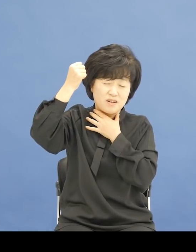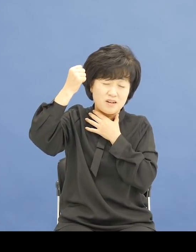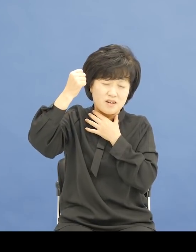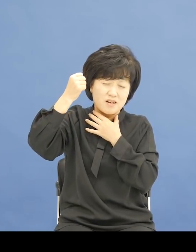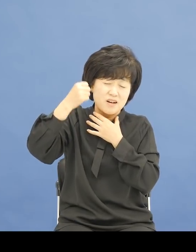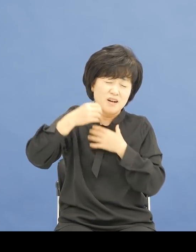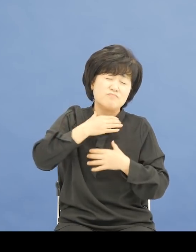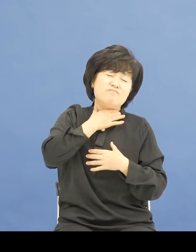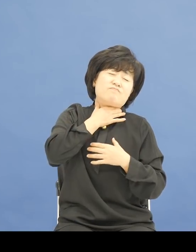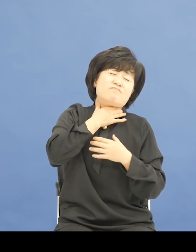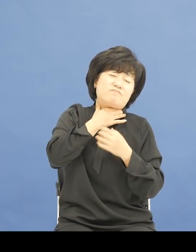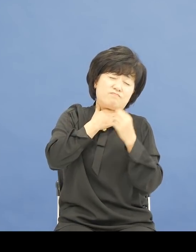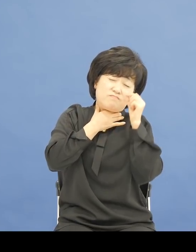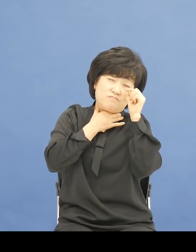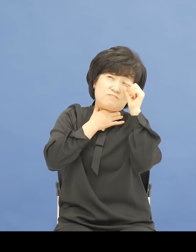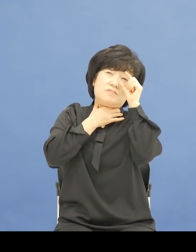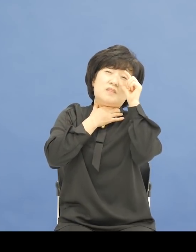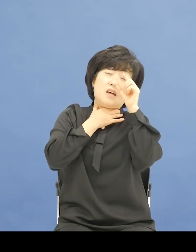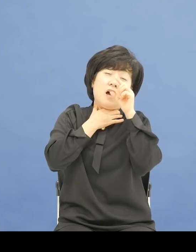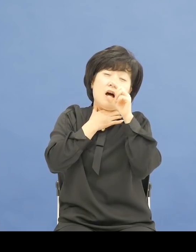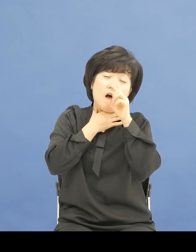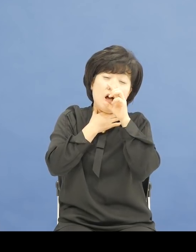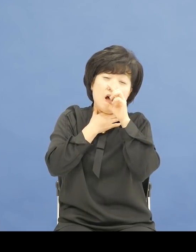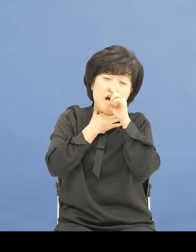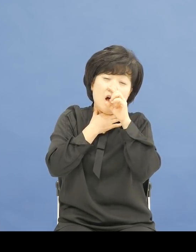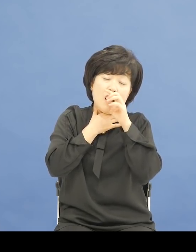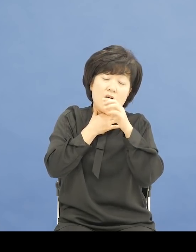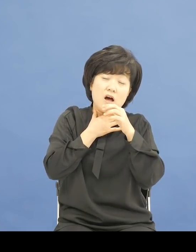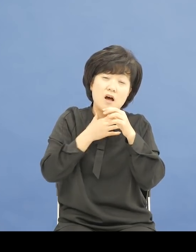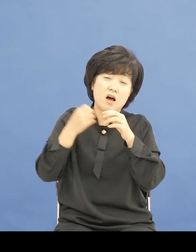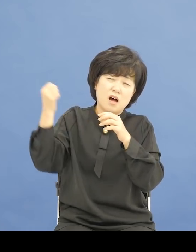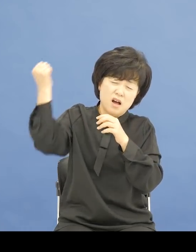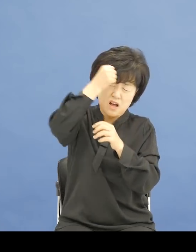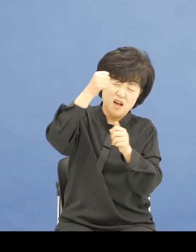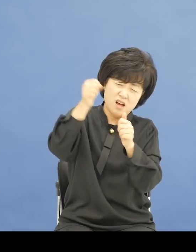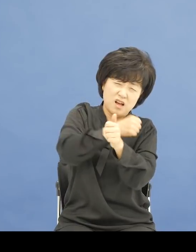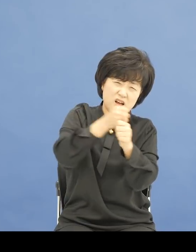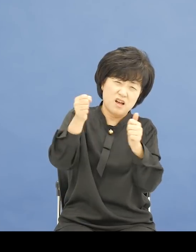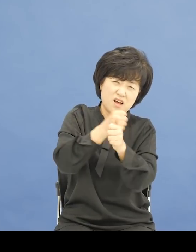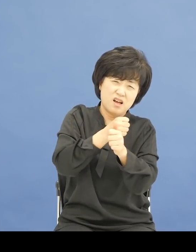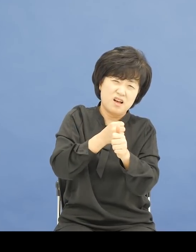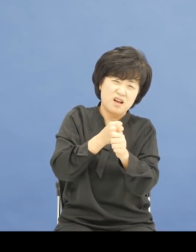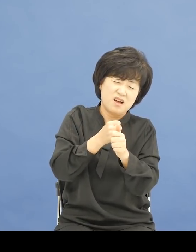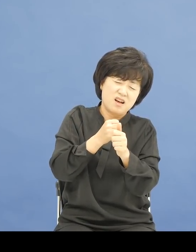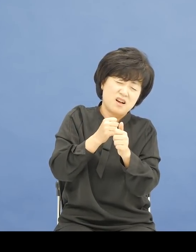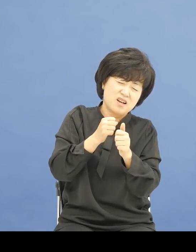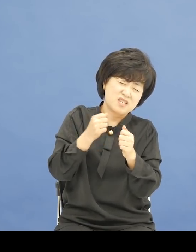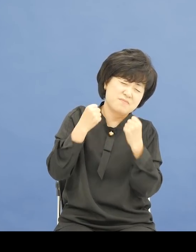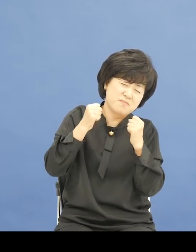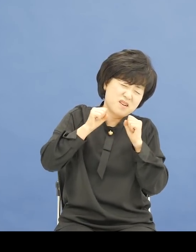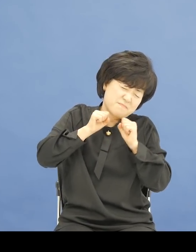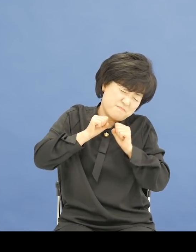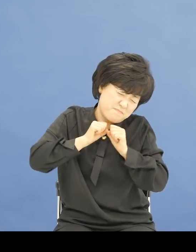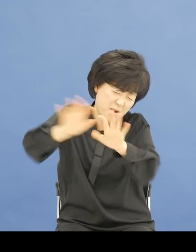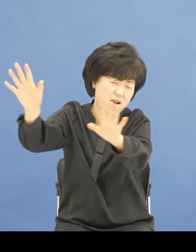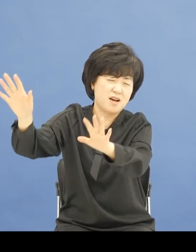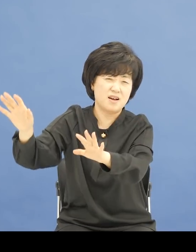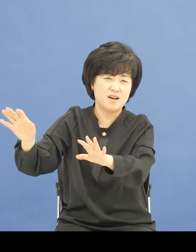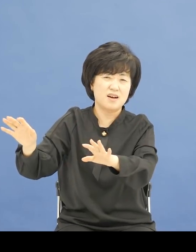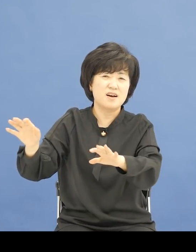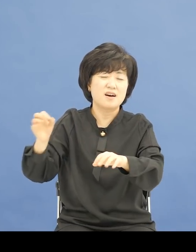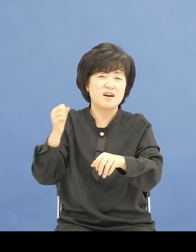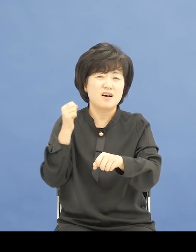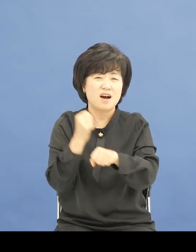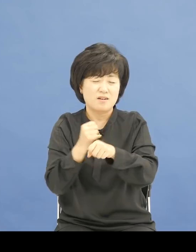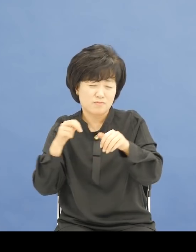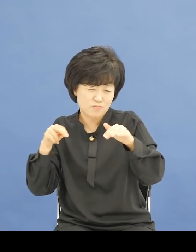막혀서 눈을 떠보니까 또 술을 드시고 오셔가지고 어휴, 왜 그러시는 거예요? 뭐. 그래가지고 참. 제가 온 힘을 다해서 밀쳐내고 뛰쳐나오는데 하나님이 또